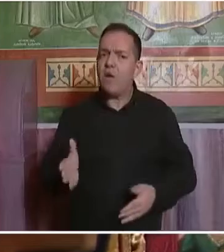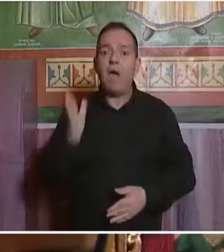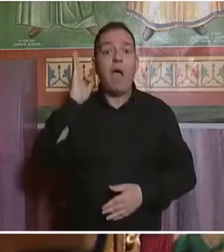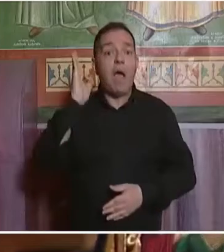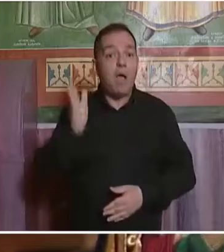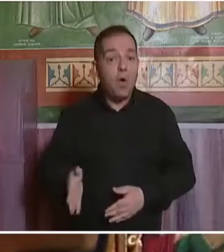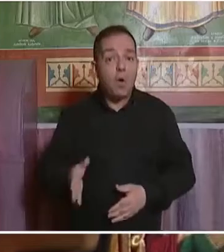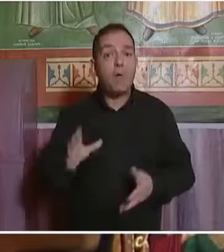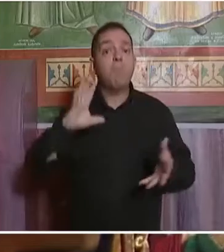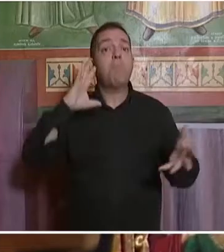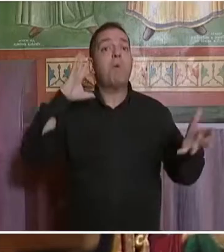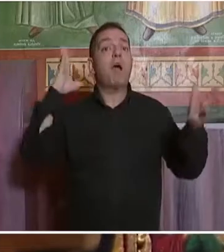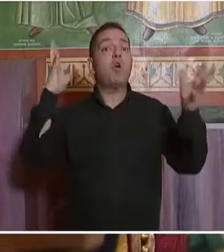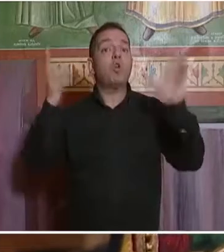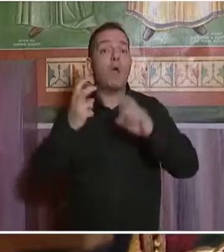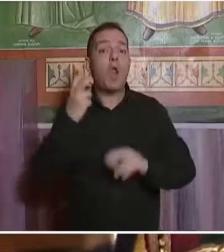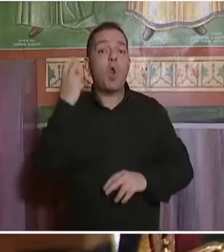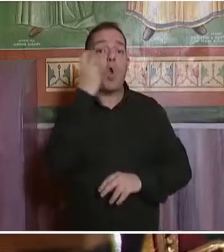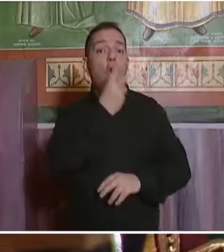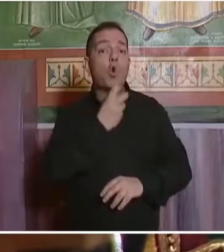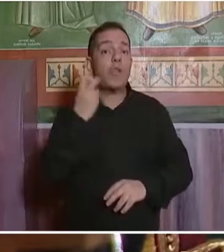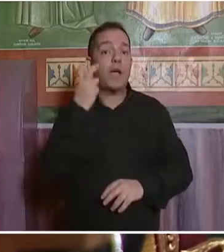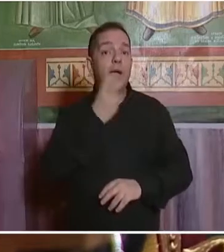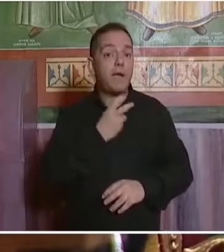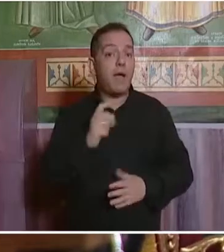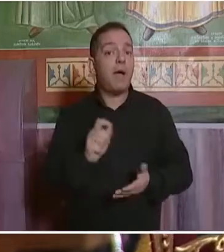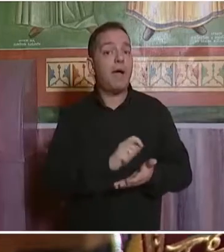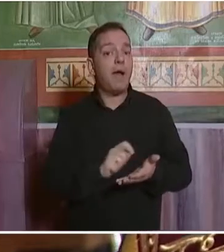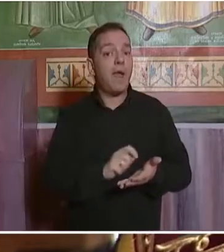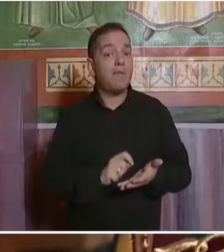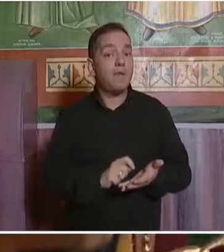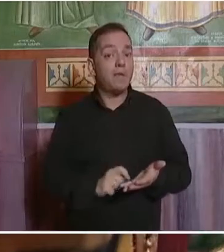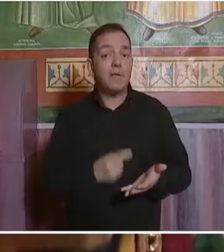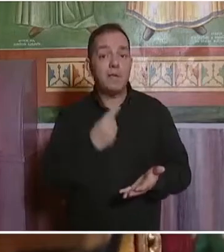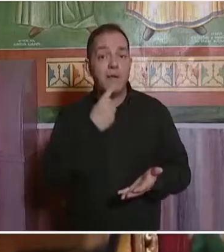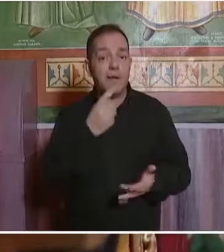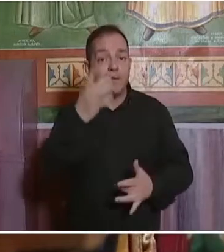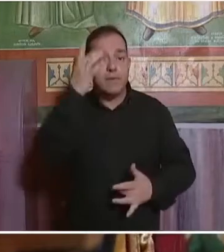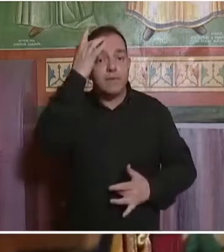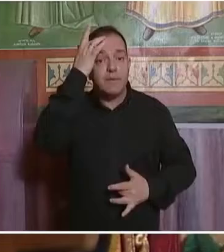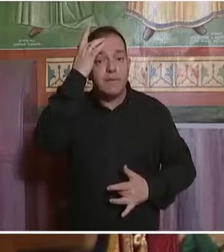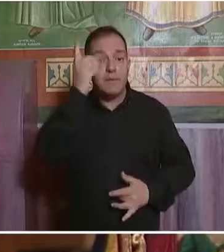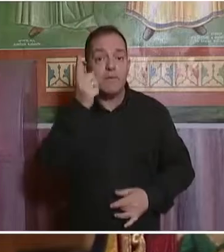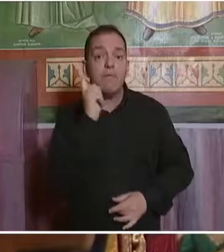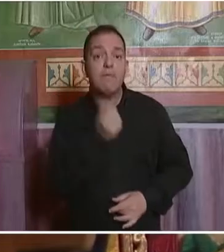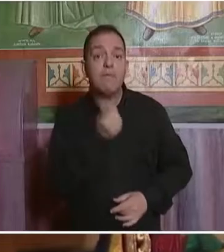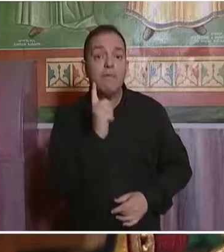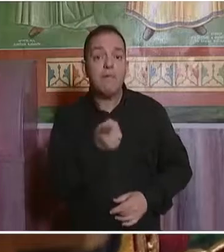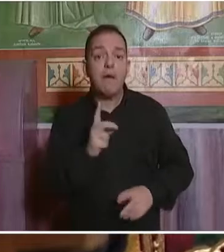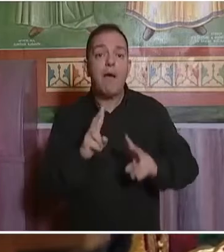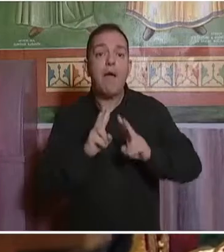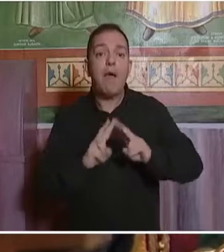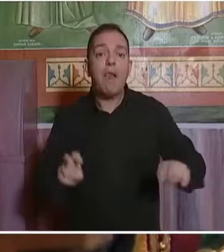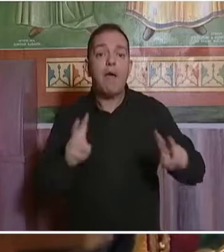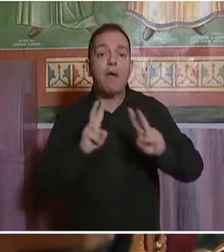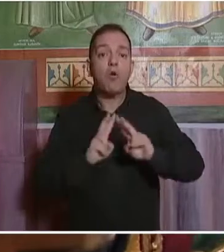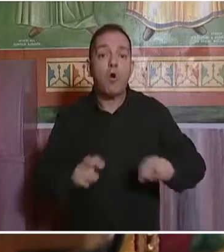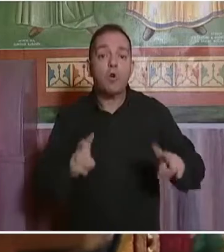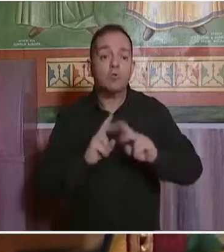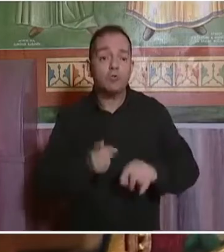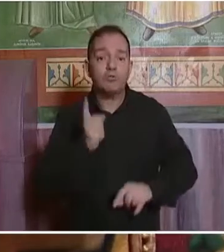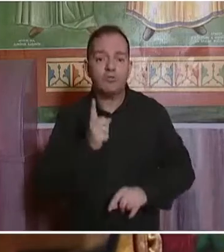παγκόσμια λογοτεχνία, μιλώντας για τον έλεγχο της συνειδήσεως, για την